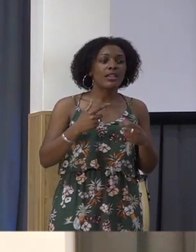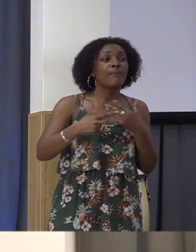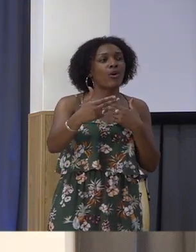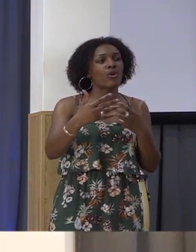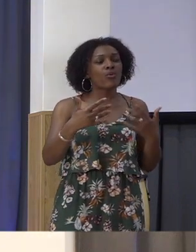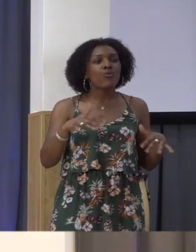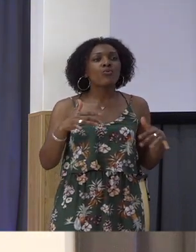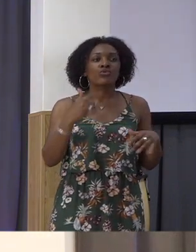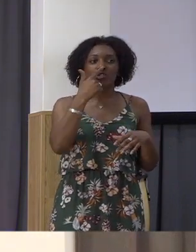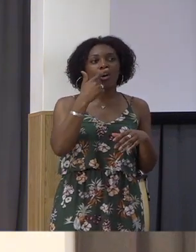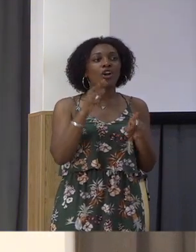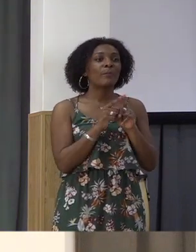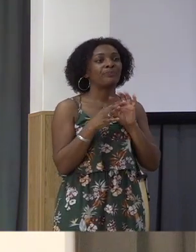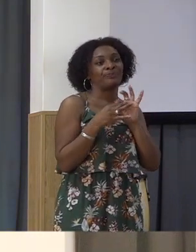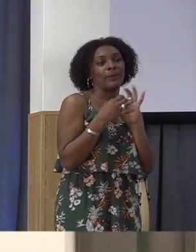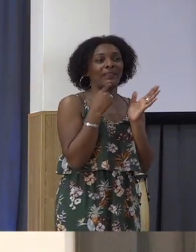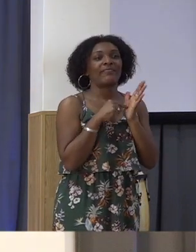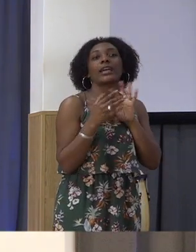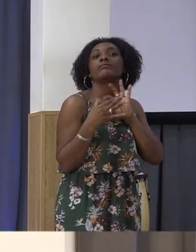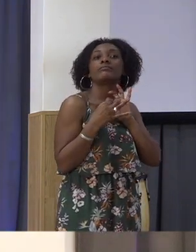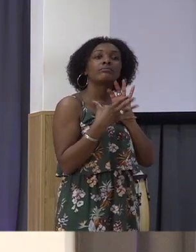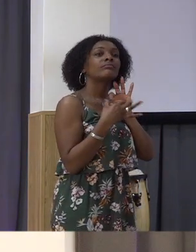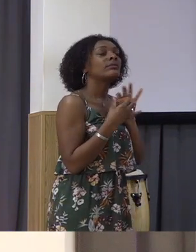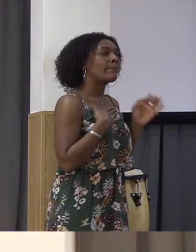se rapprocher par affinité.